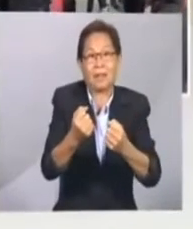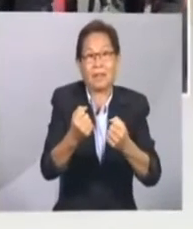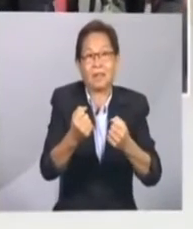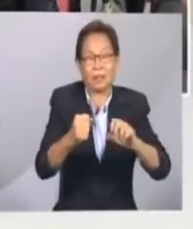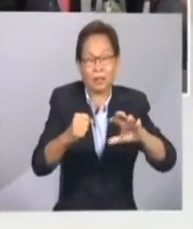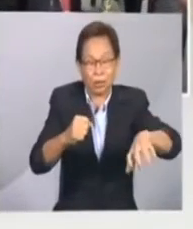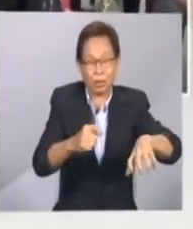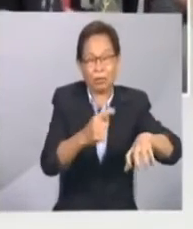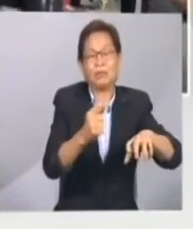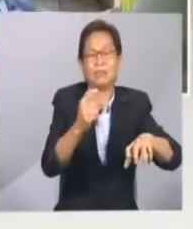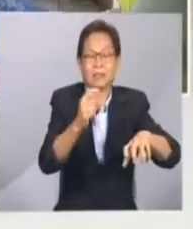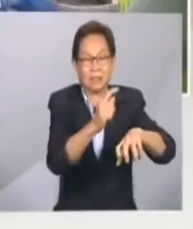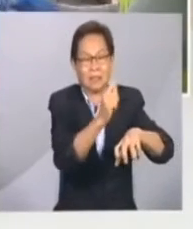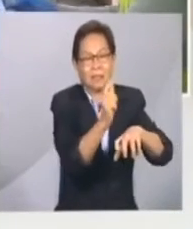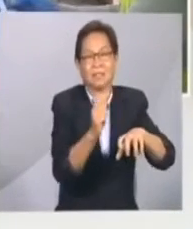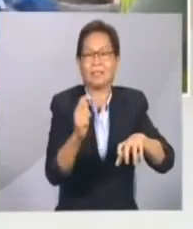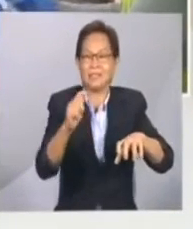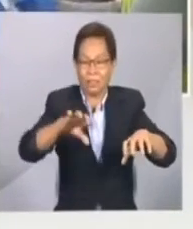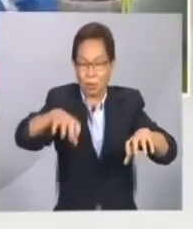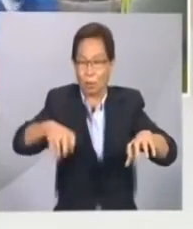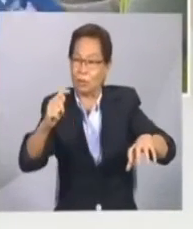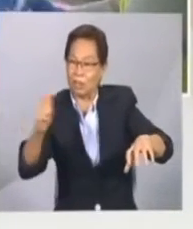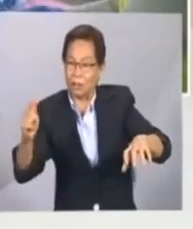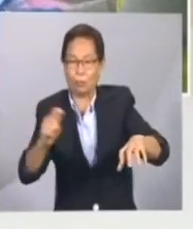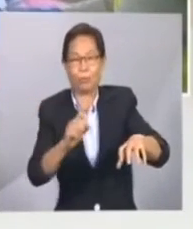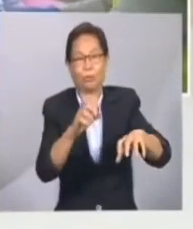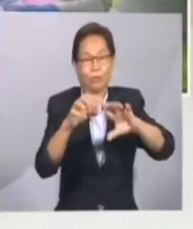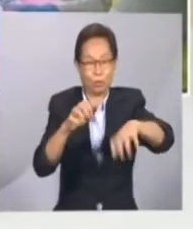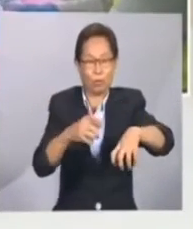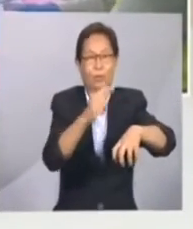dalam zon timur, zon selatan,